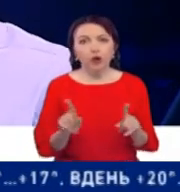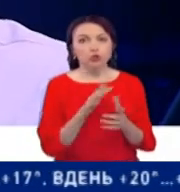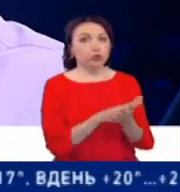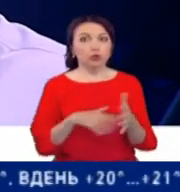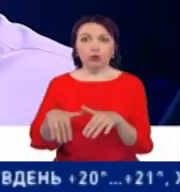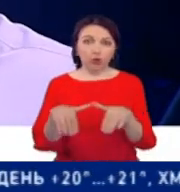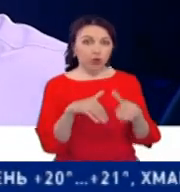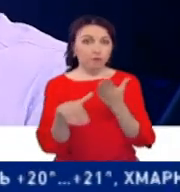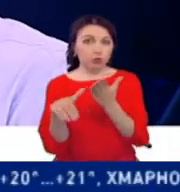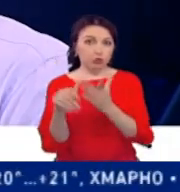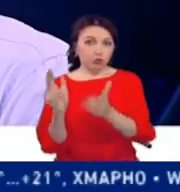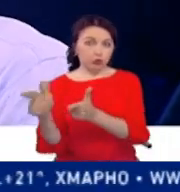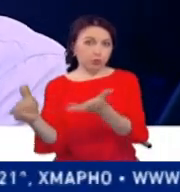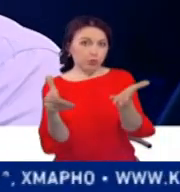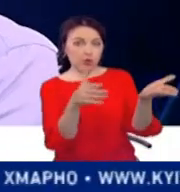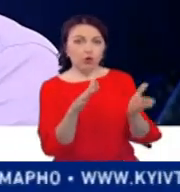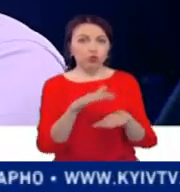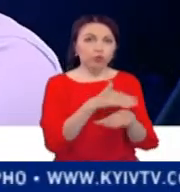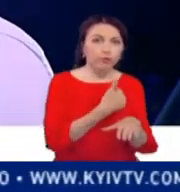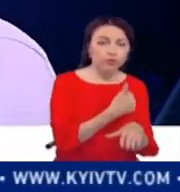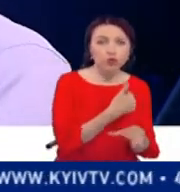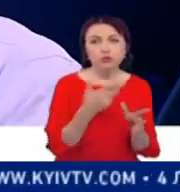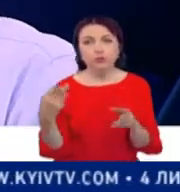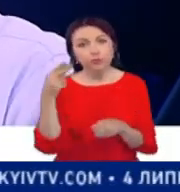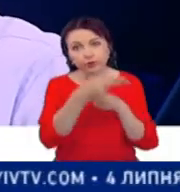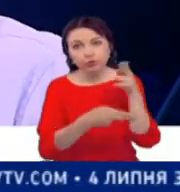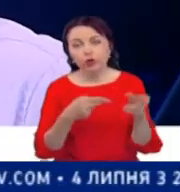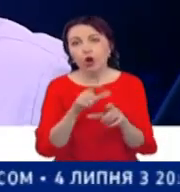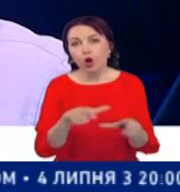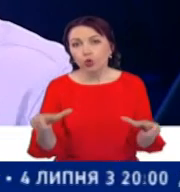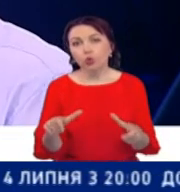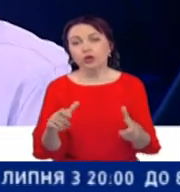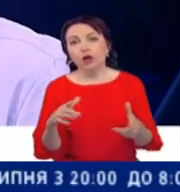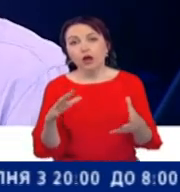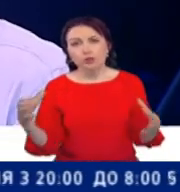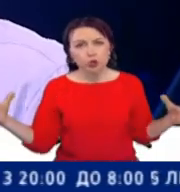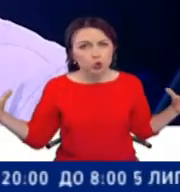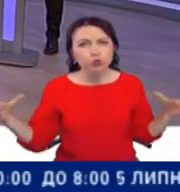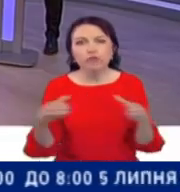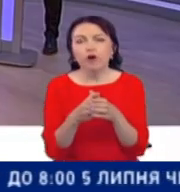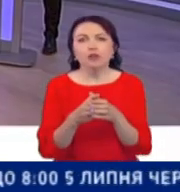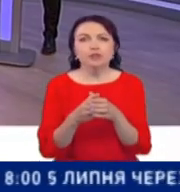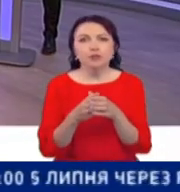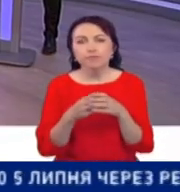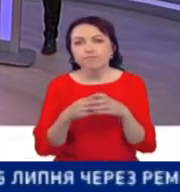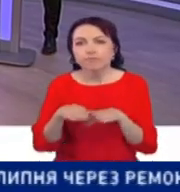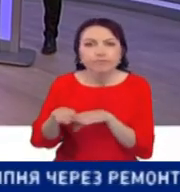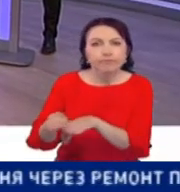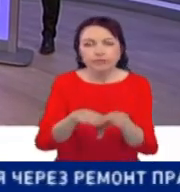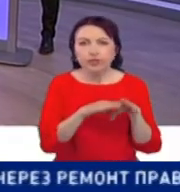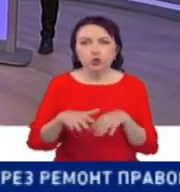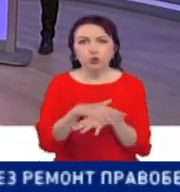там, якщо волонтери там зрозуміли, військові, добровольці, люди взагалі згуртувались, об'єднувались, там консолідували